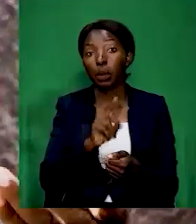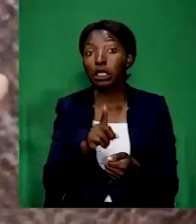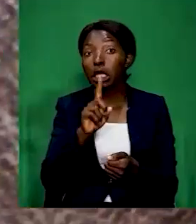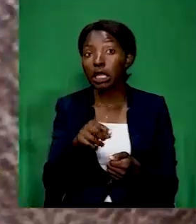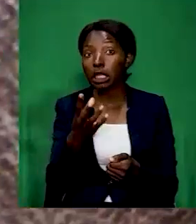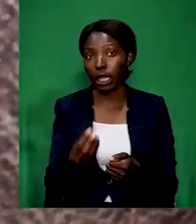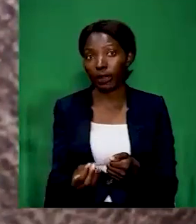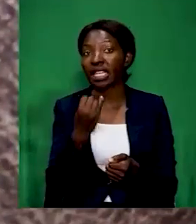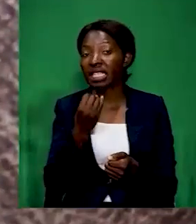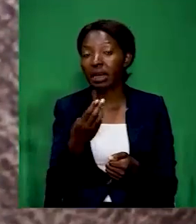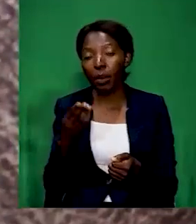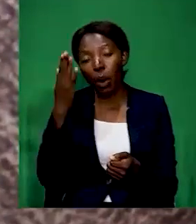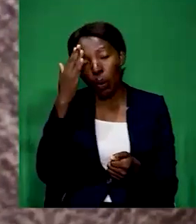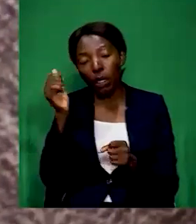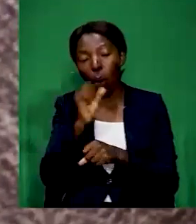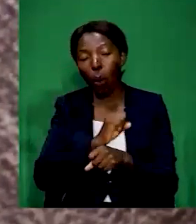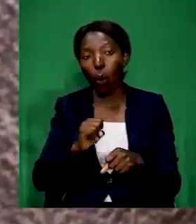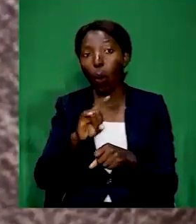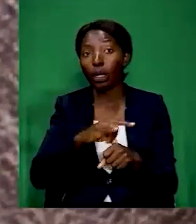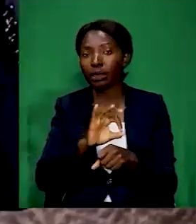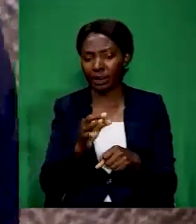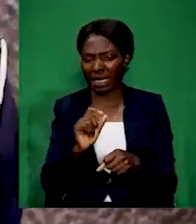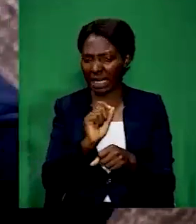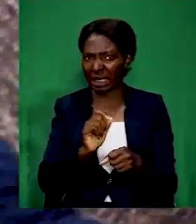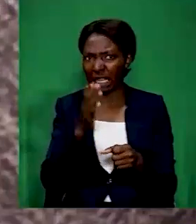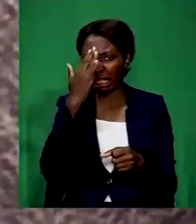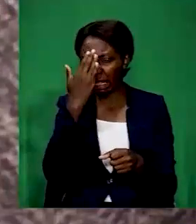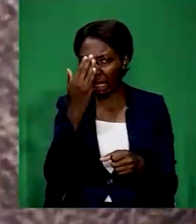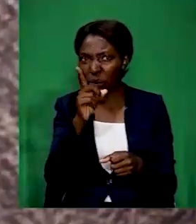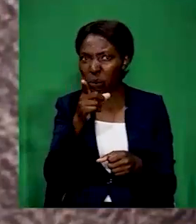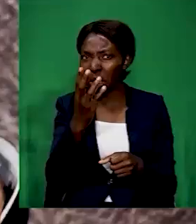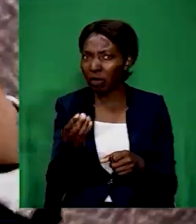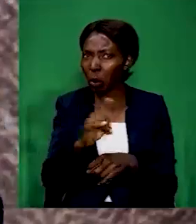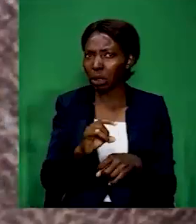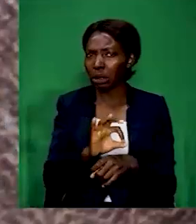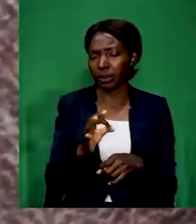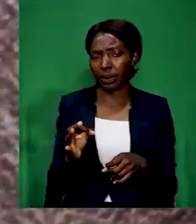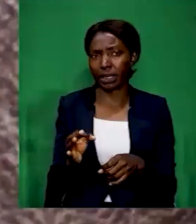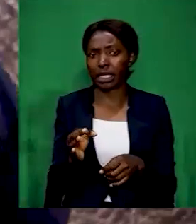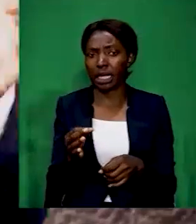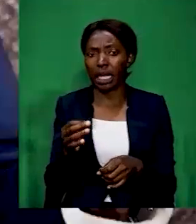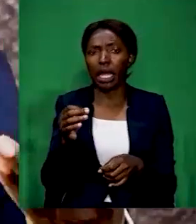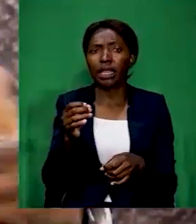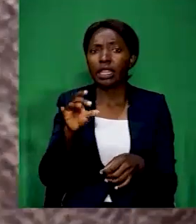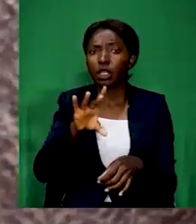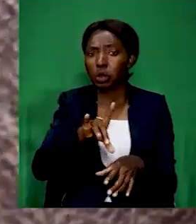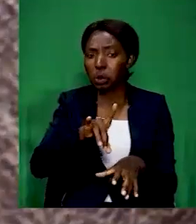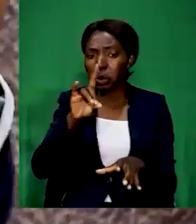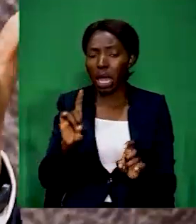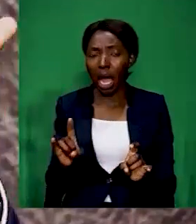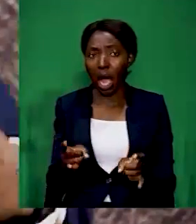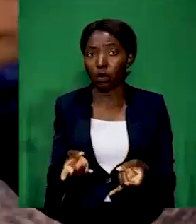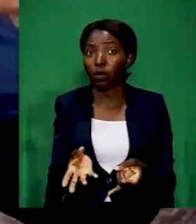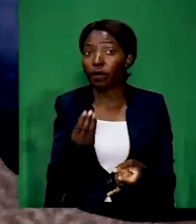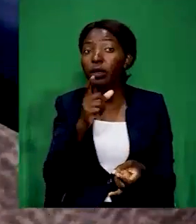wandinawo, vane mweya vanonyorwa pamhanza here kuti vane mweya waMwari? Ikriteria ipi yaishandiswa kutsvaga